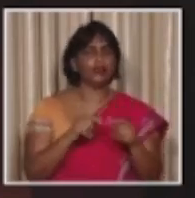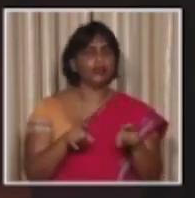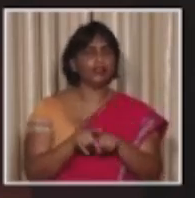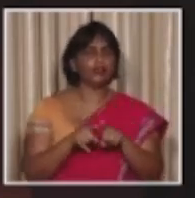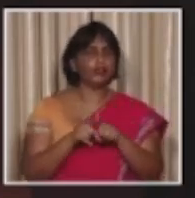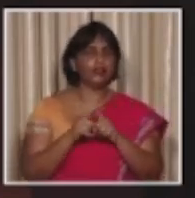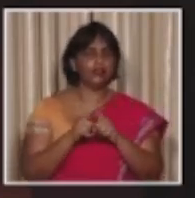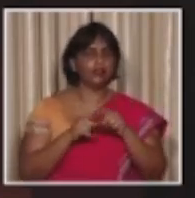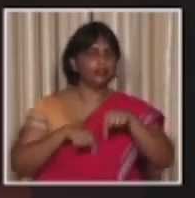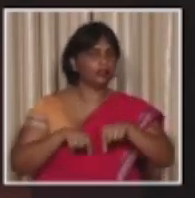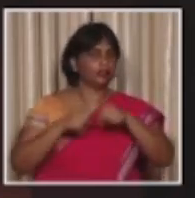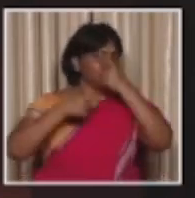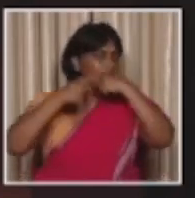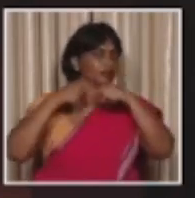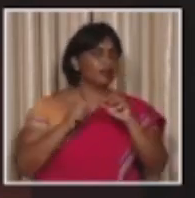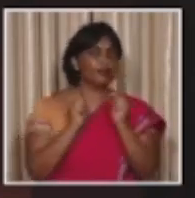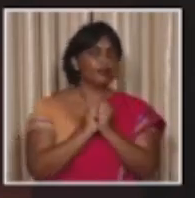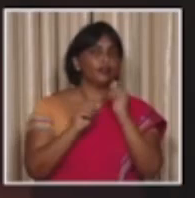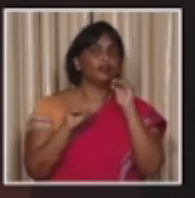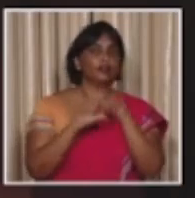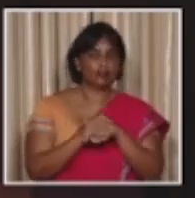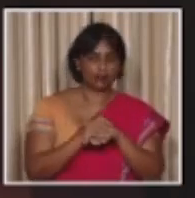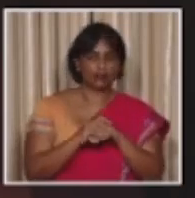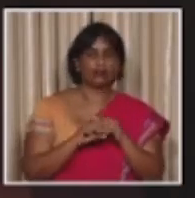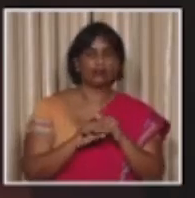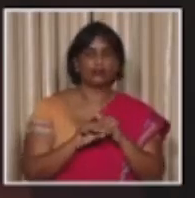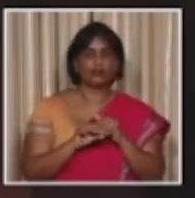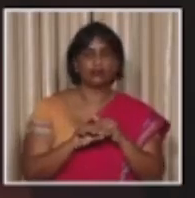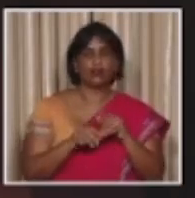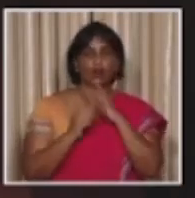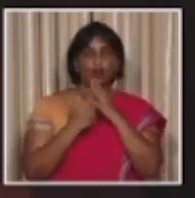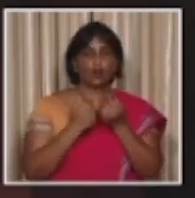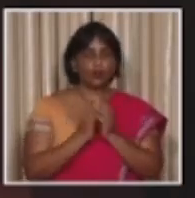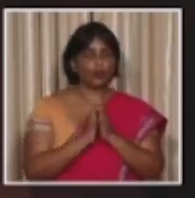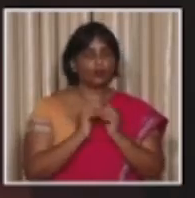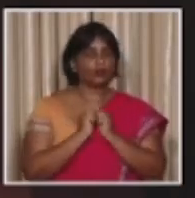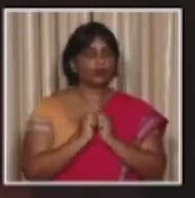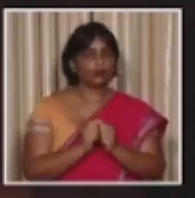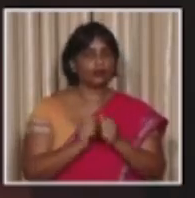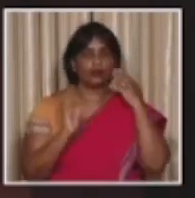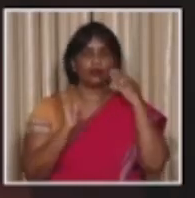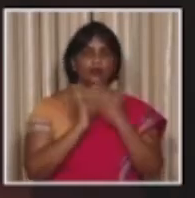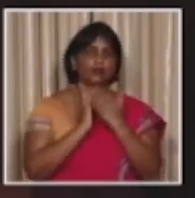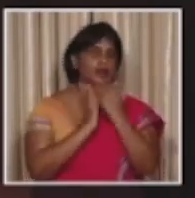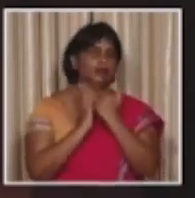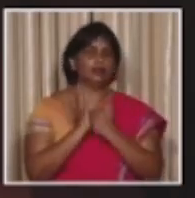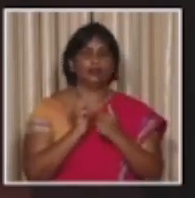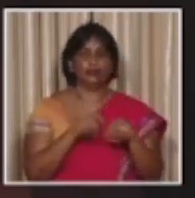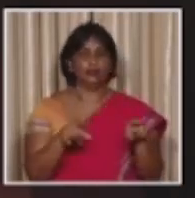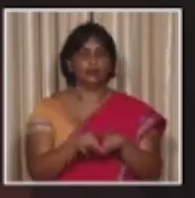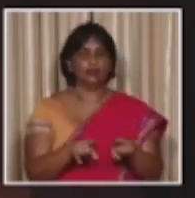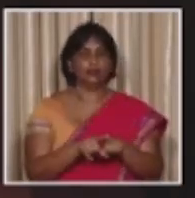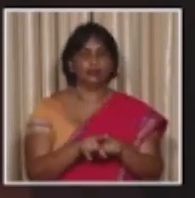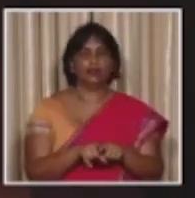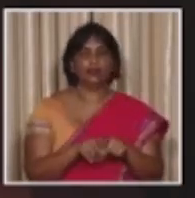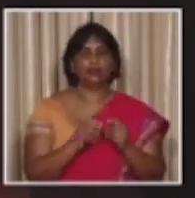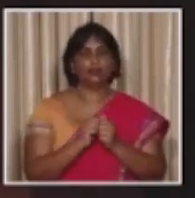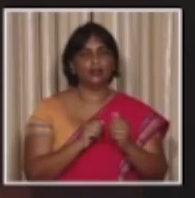සේවය කරන ලබන සේවකින්ට අද සිය රැකියාව පිළිබඳව දැඩි අවිනිශ්චිතතාවයක් මතු වී තිබෙනවා